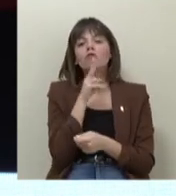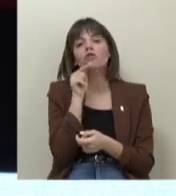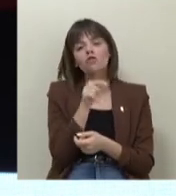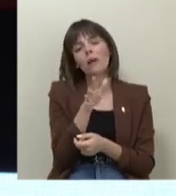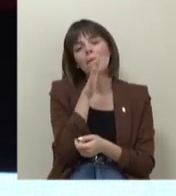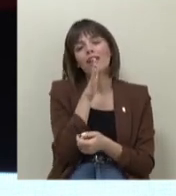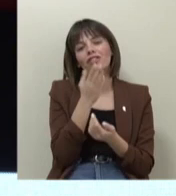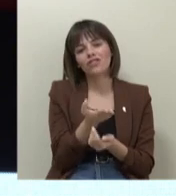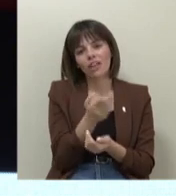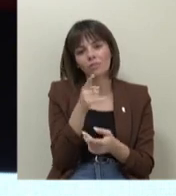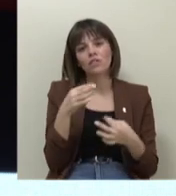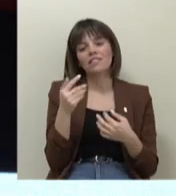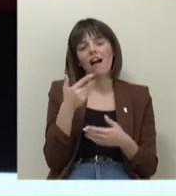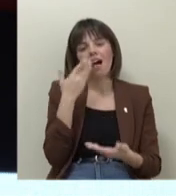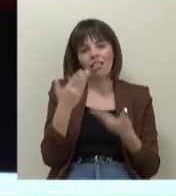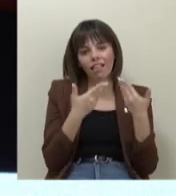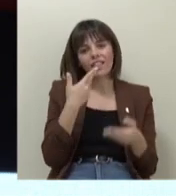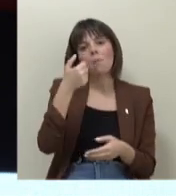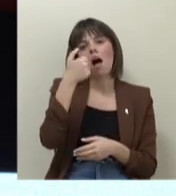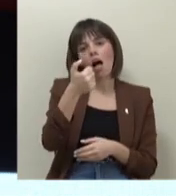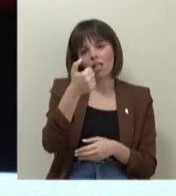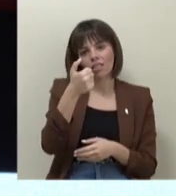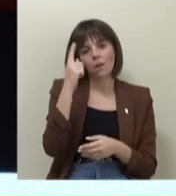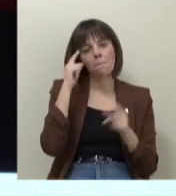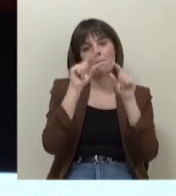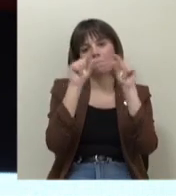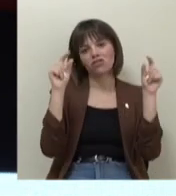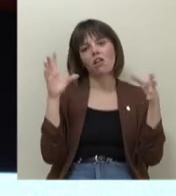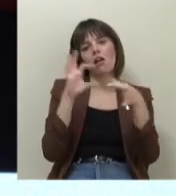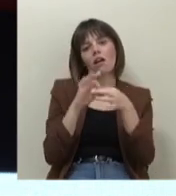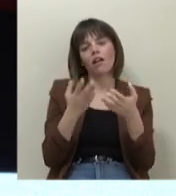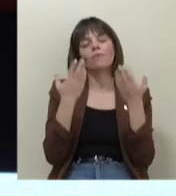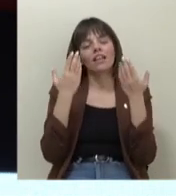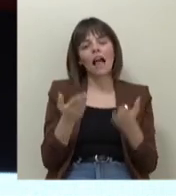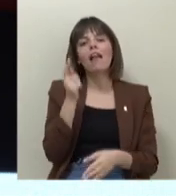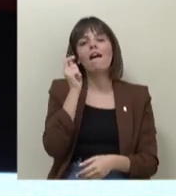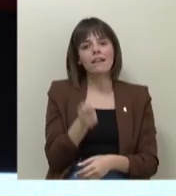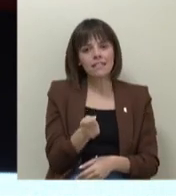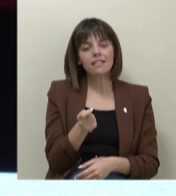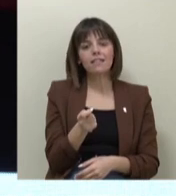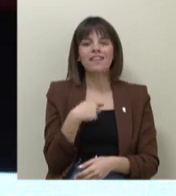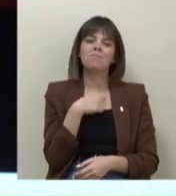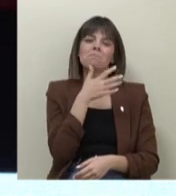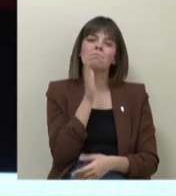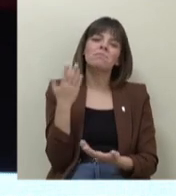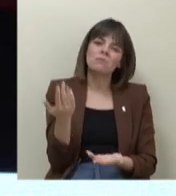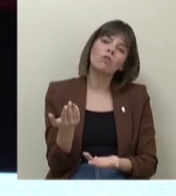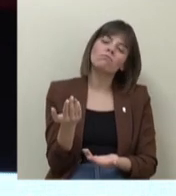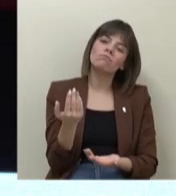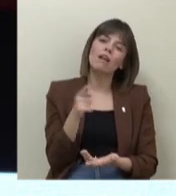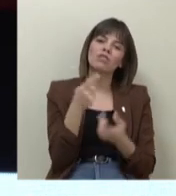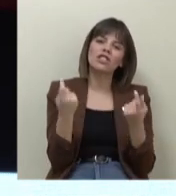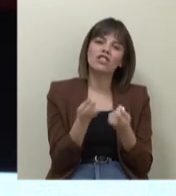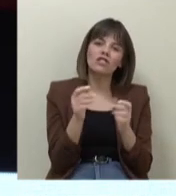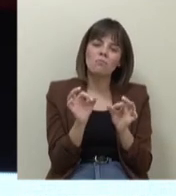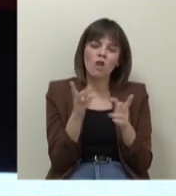sonucunda bilecek, o saydığım altı parametrede. Yani aslında bilmiyorum, yani bu iş öyle